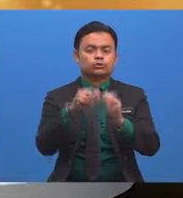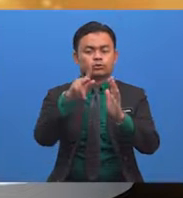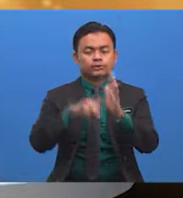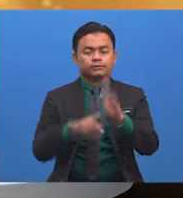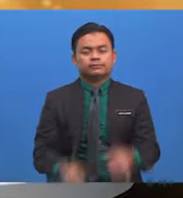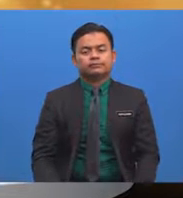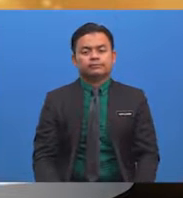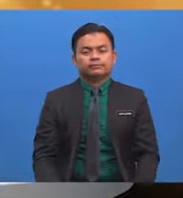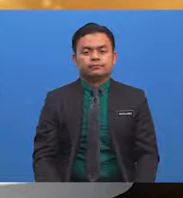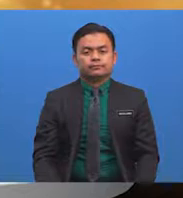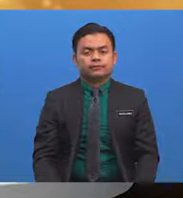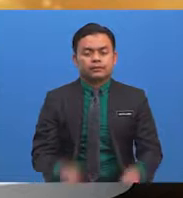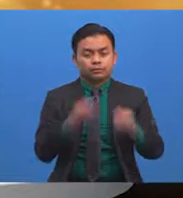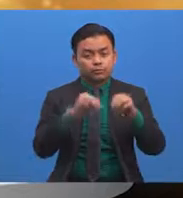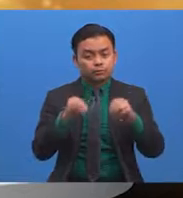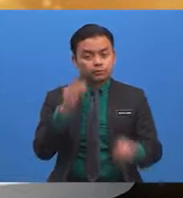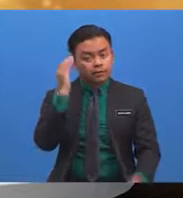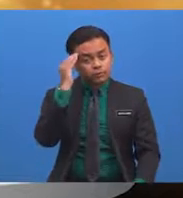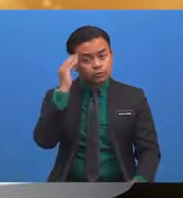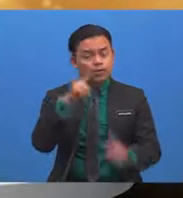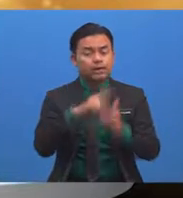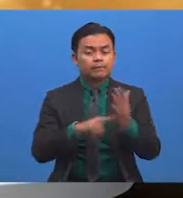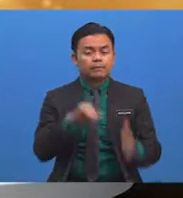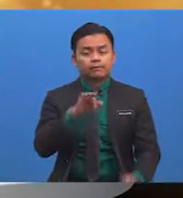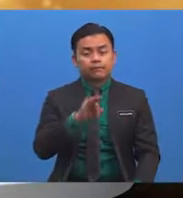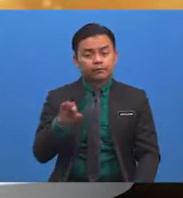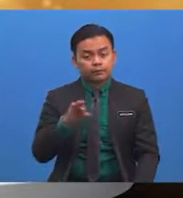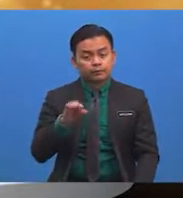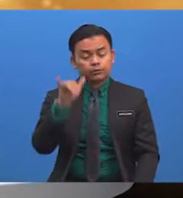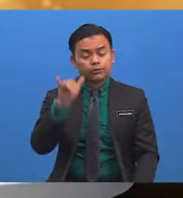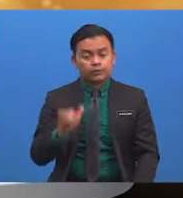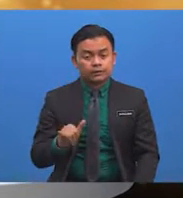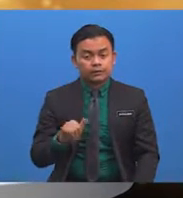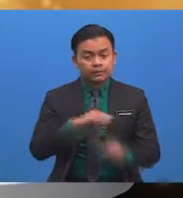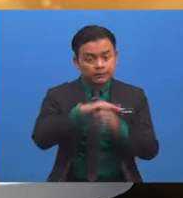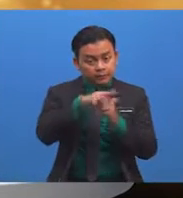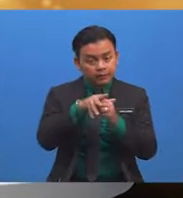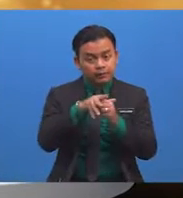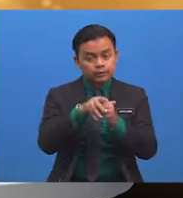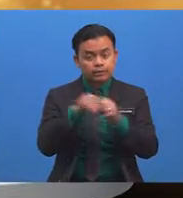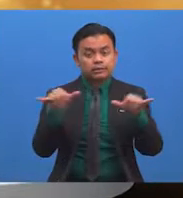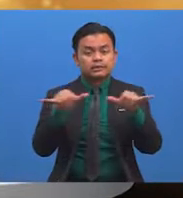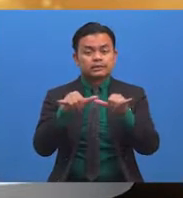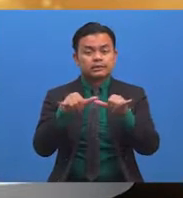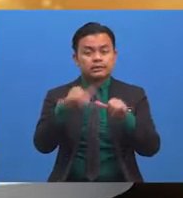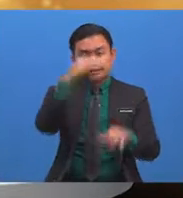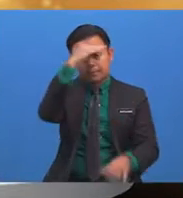kenal pasti apakah faktor yang mempengaruhi saiz bayang-bayang?